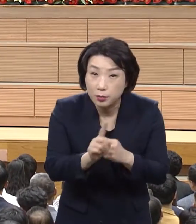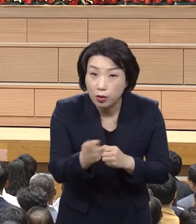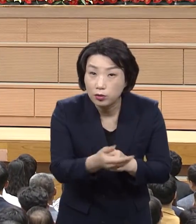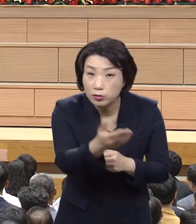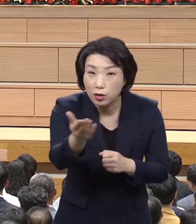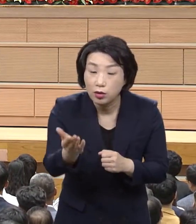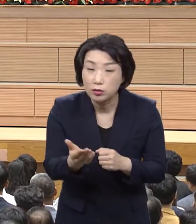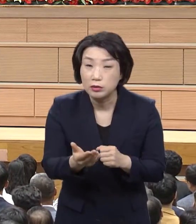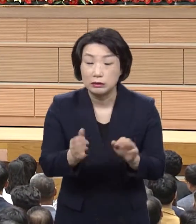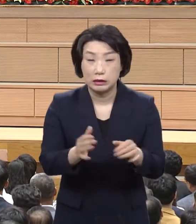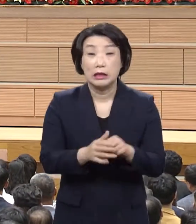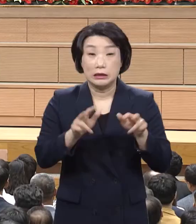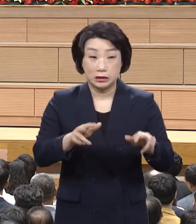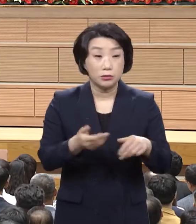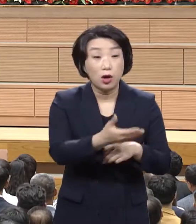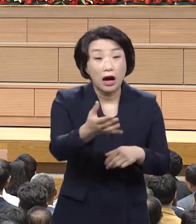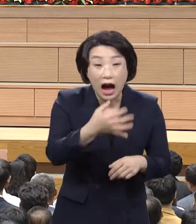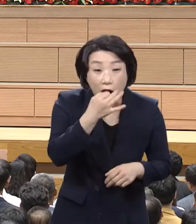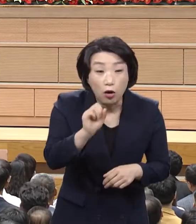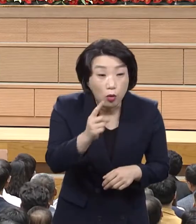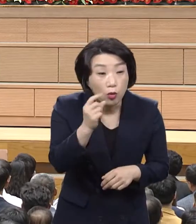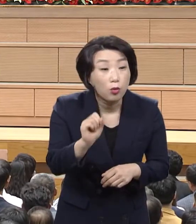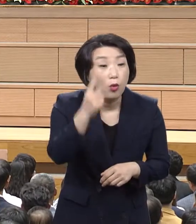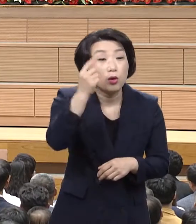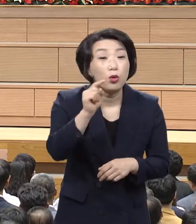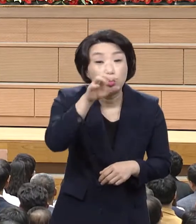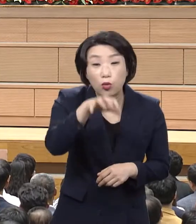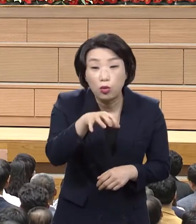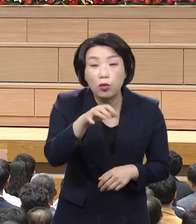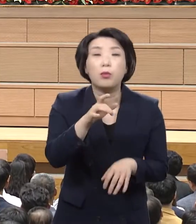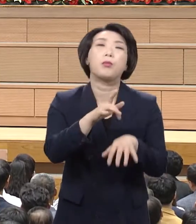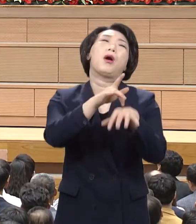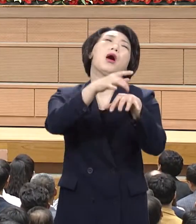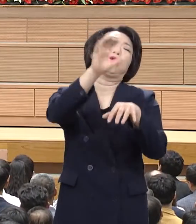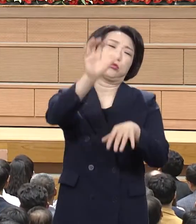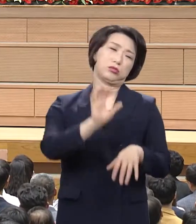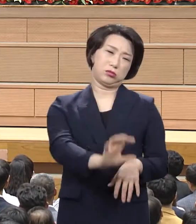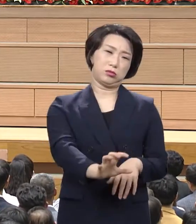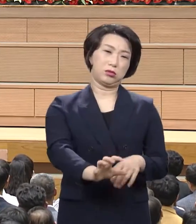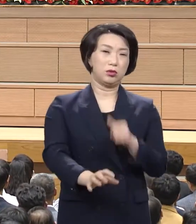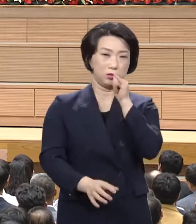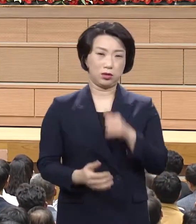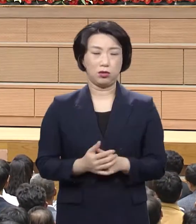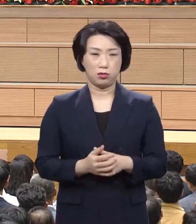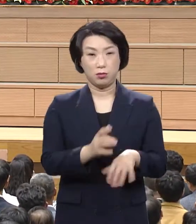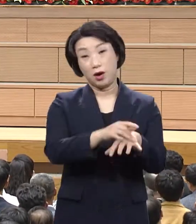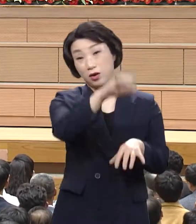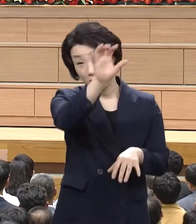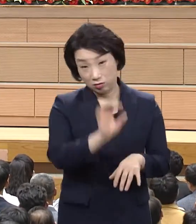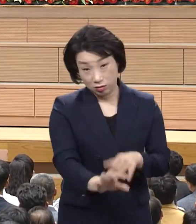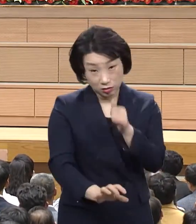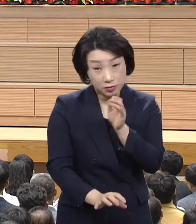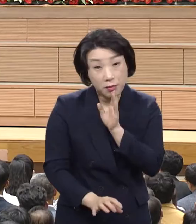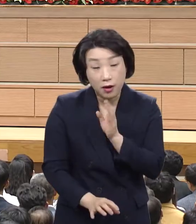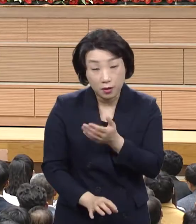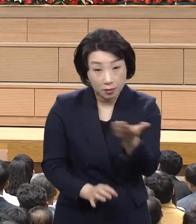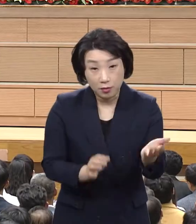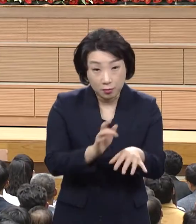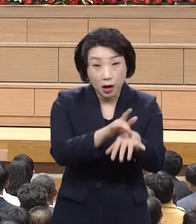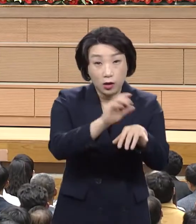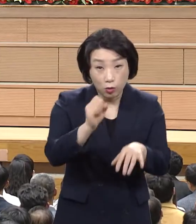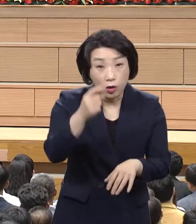네가 부리는 욕심이 어디서 왔다는 얘기요? 마귀에게서 왔다는 거예요.